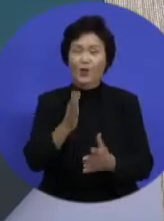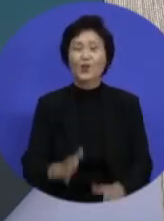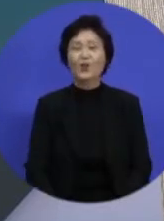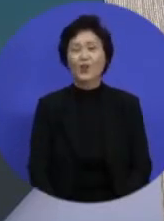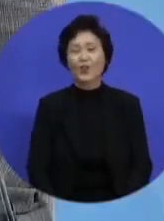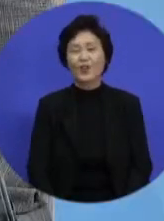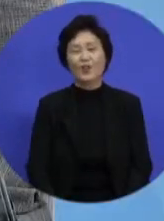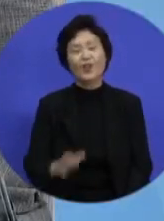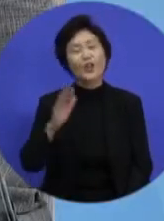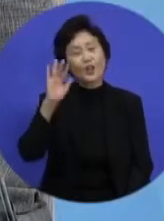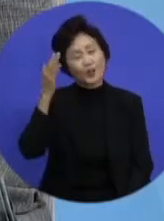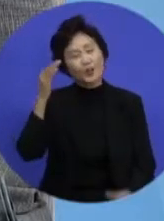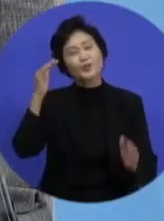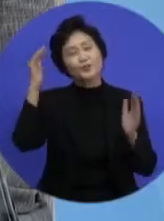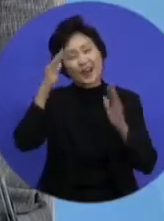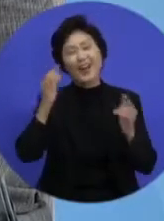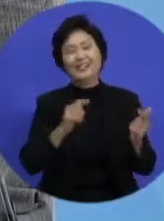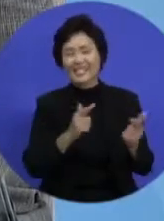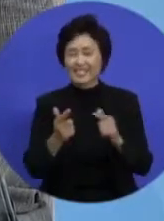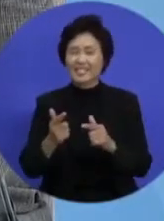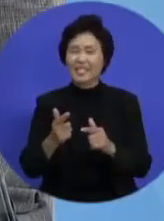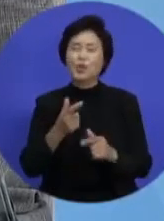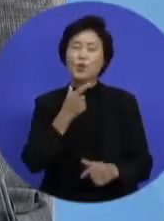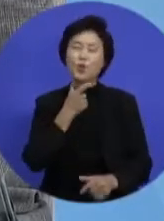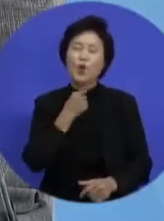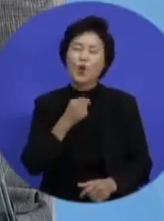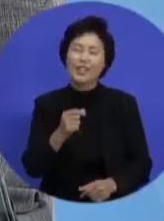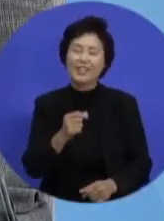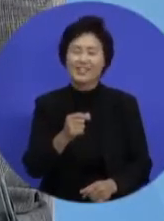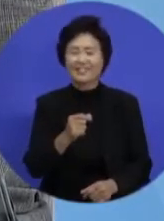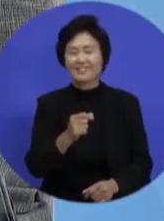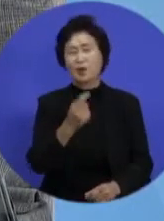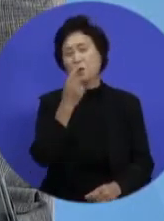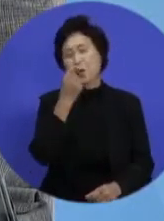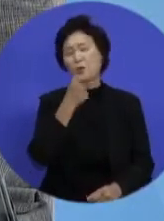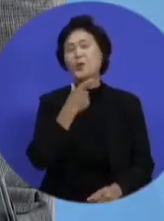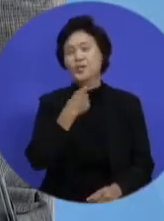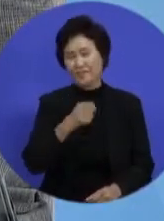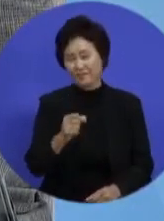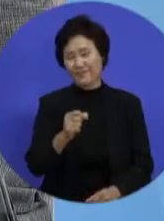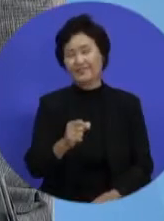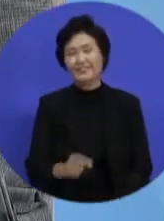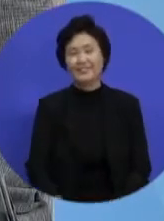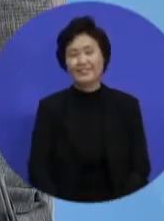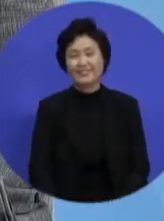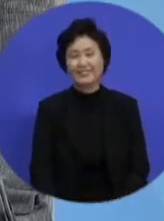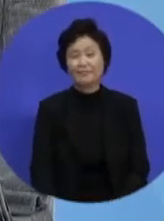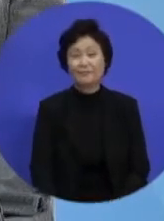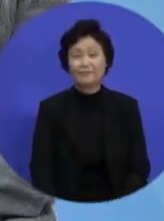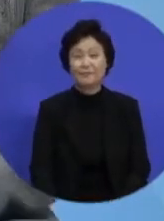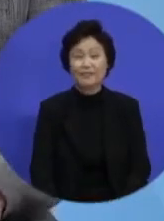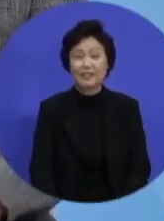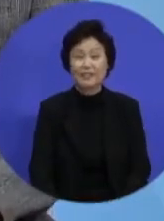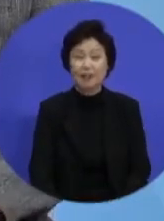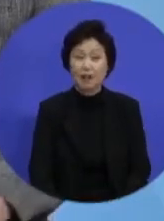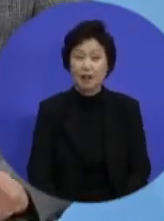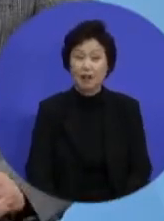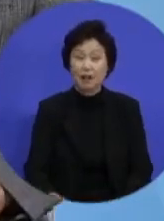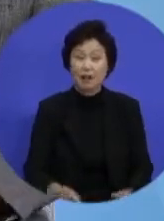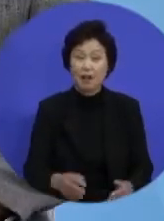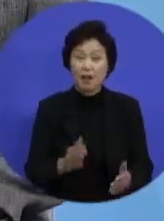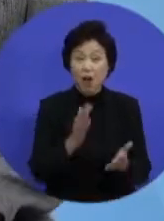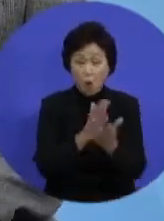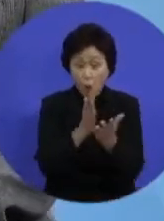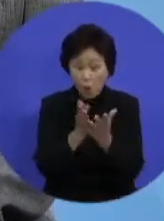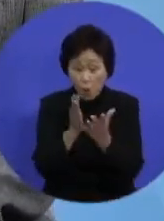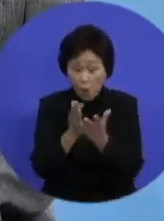요즘 아이들이 제일 하고 싶은 것 중에 하나가 그거래요. 아니 근데 저는 되게 궁금한 게 지금 선생님이 교과목 선생님이 따로 계신 건